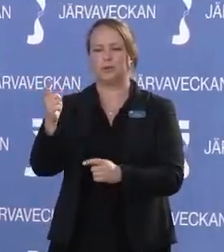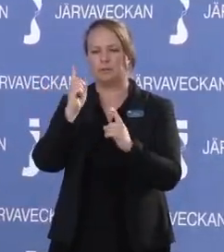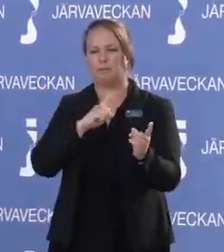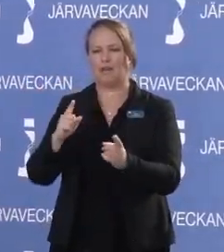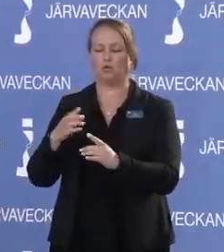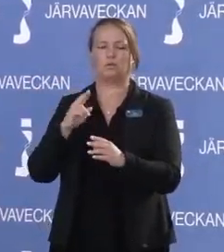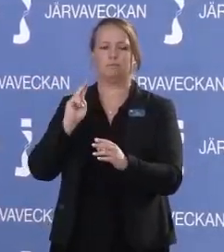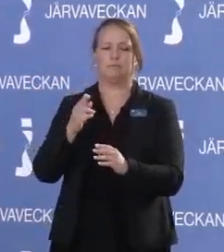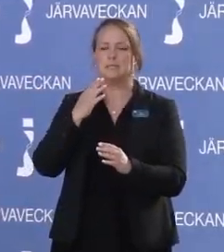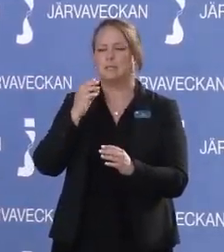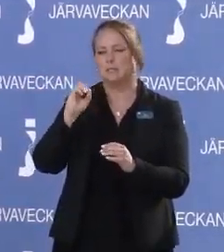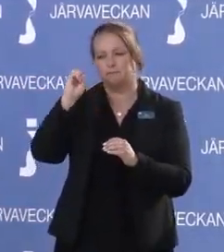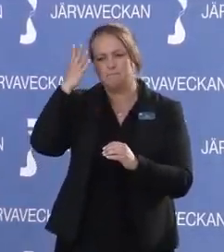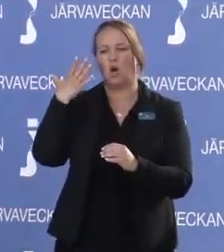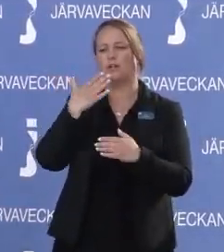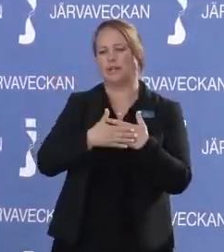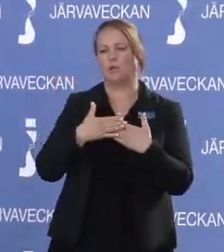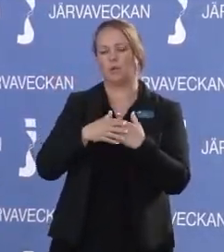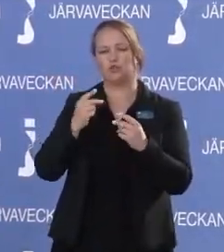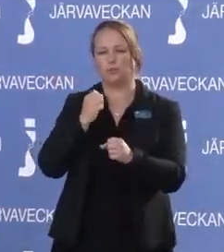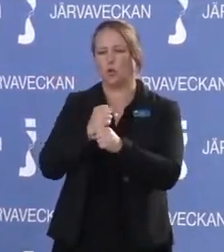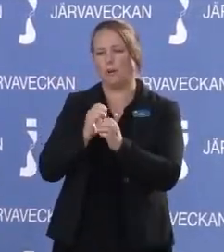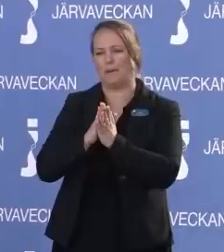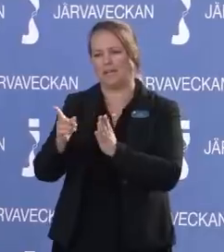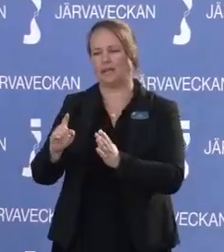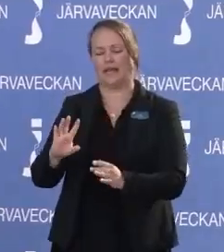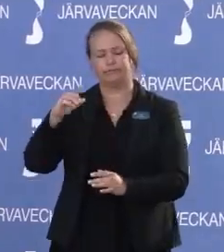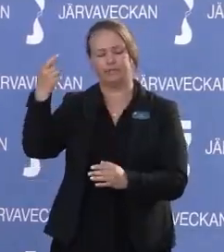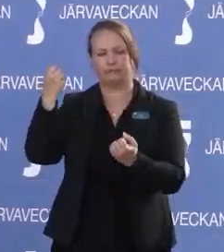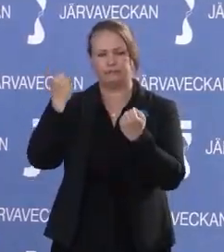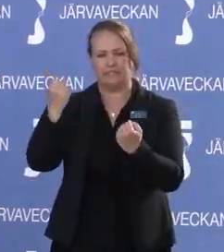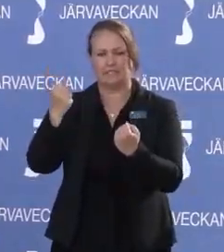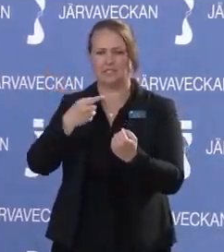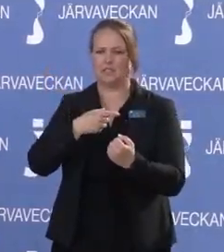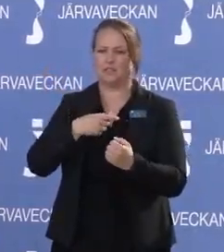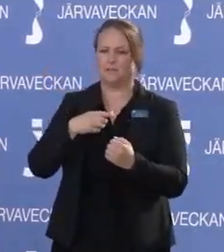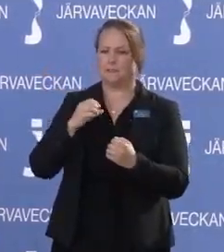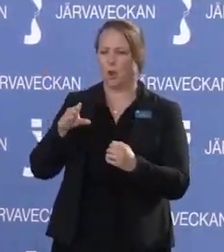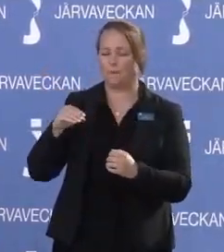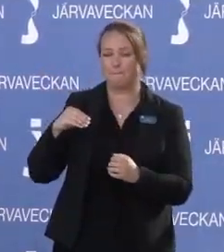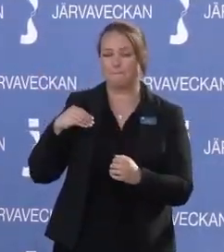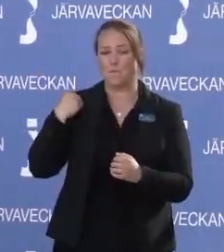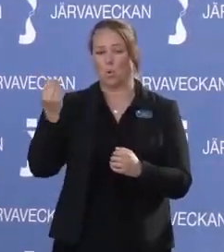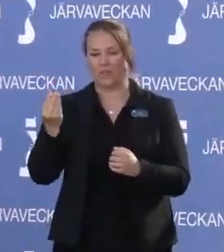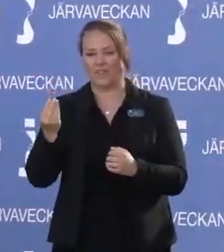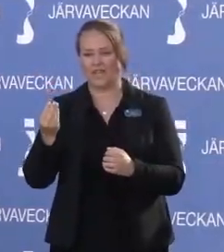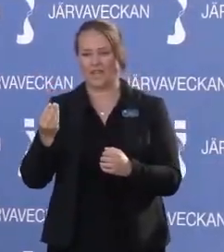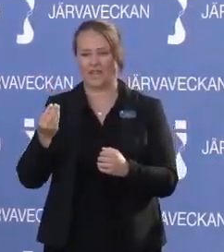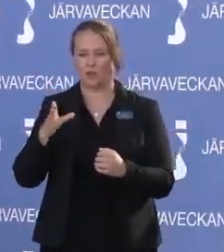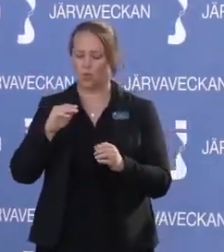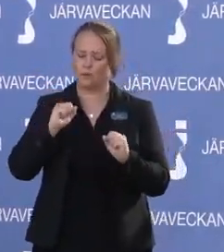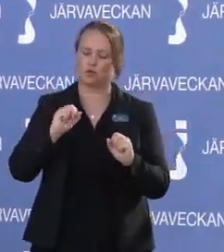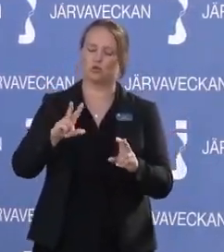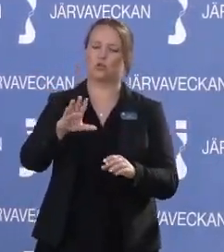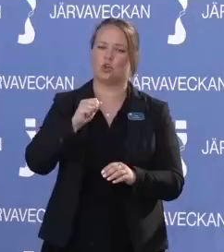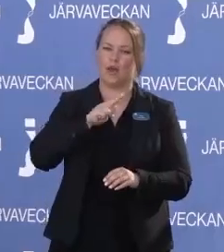smarta datorer som jobbar på det här. Så att jag tror att det är ju nummer 1, och det är det som är viktigt när man är modig. När man är bold så är man också ansvarstagande,